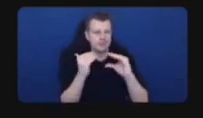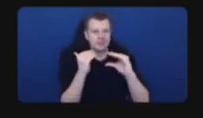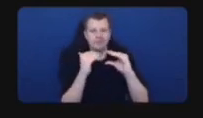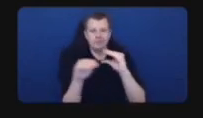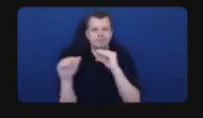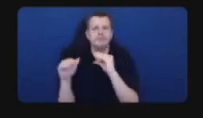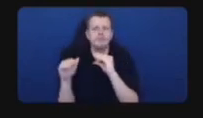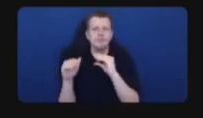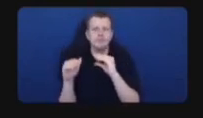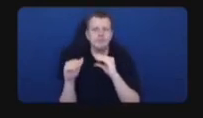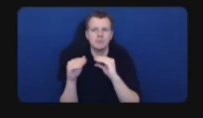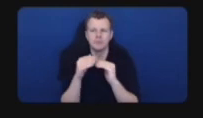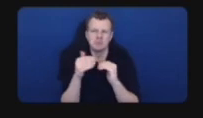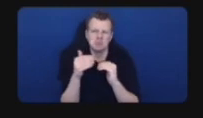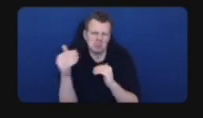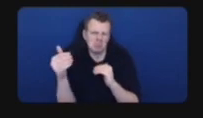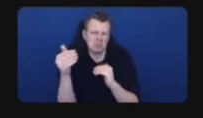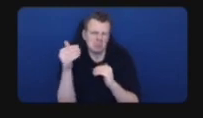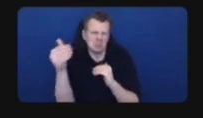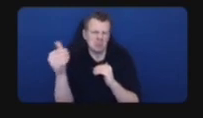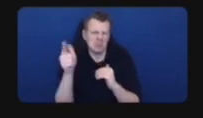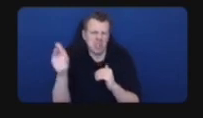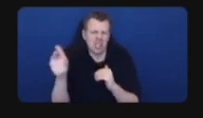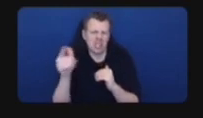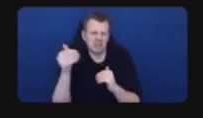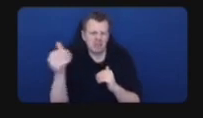我们都会登到 YouTube 上面去。